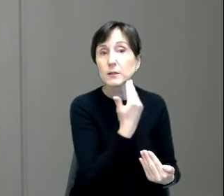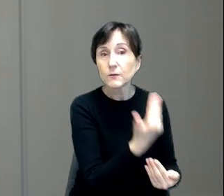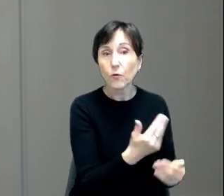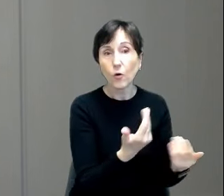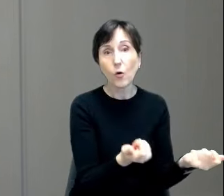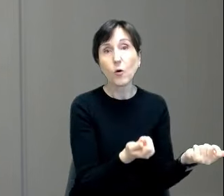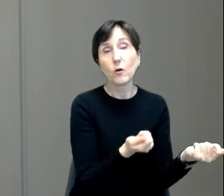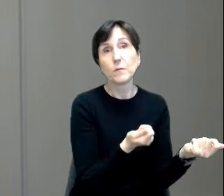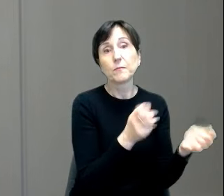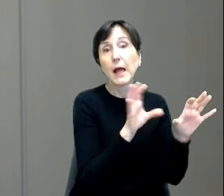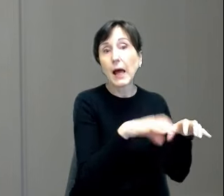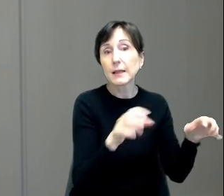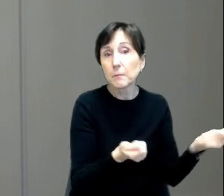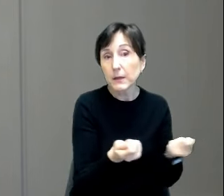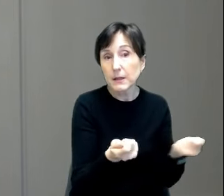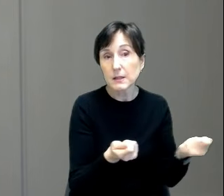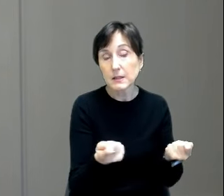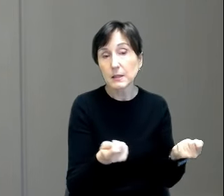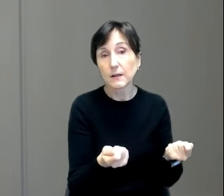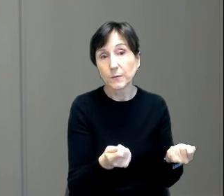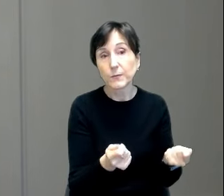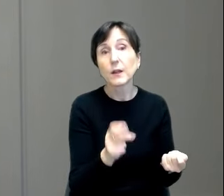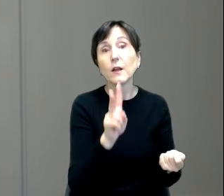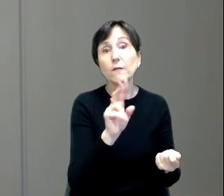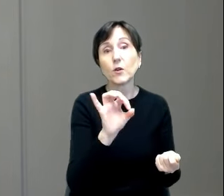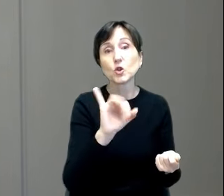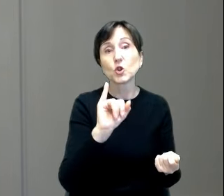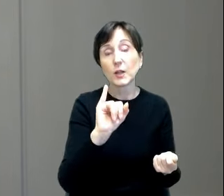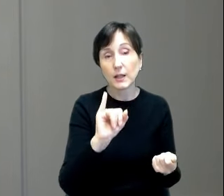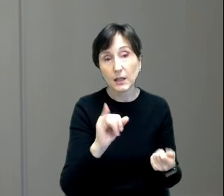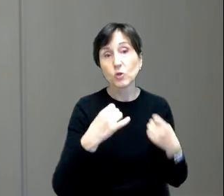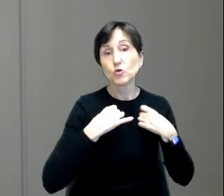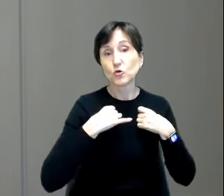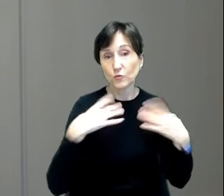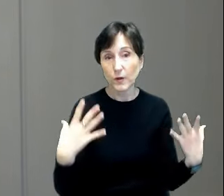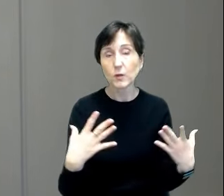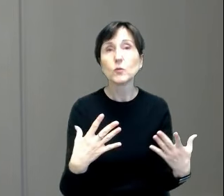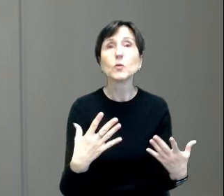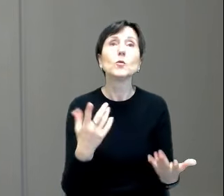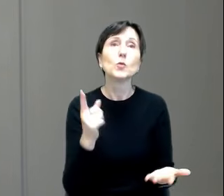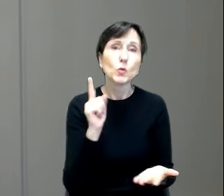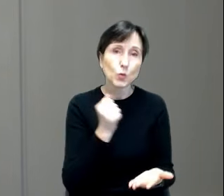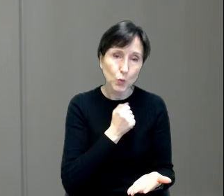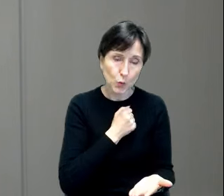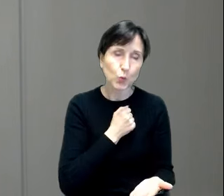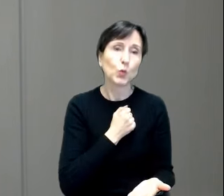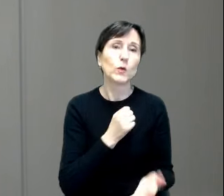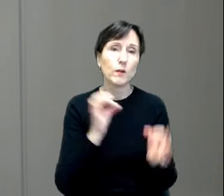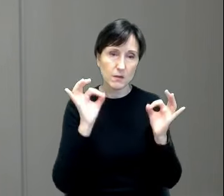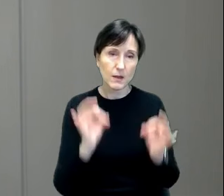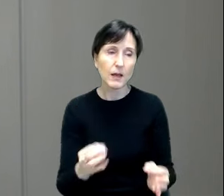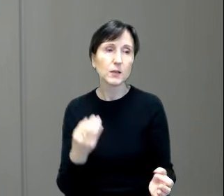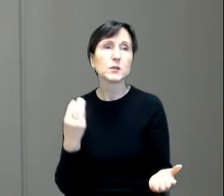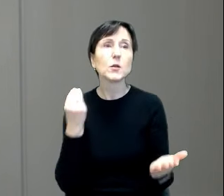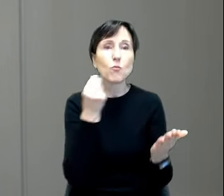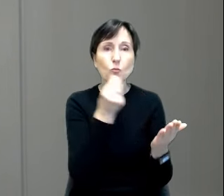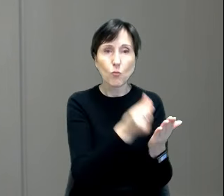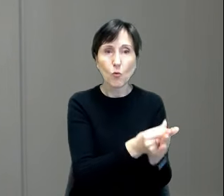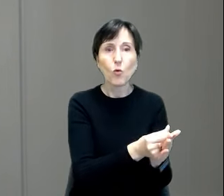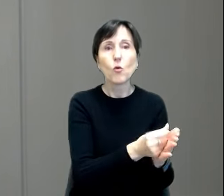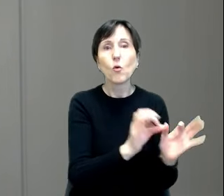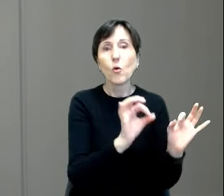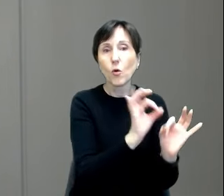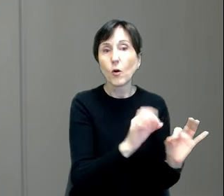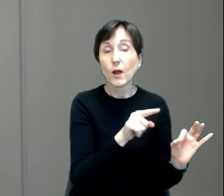viešoji įstaiga klaipėdos šventės turi teisę teikti atlygintinas paslaugas ir tai nėra viešoji